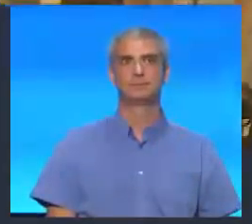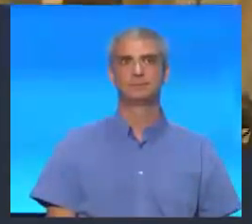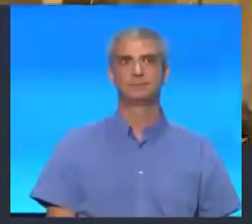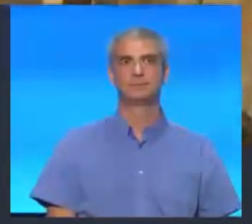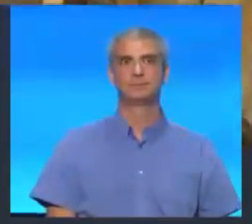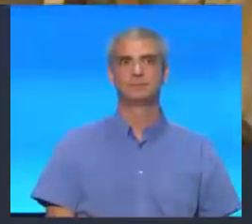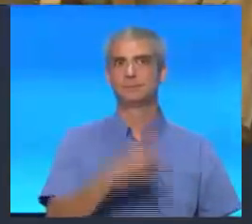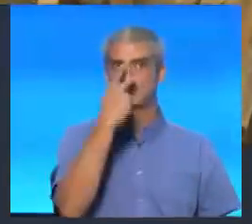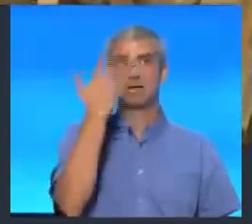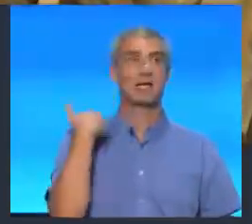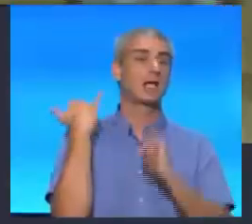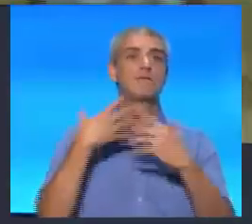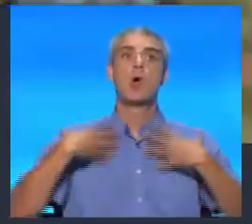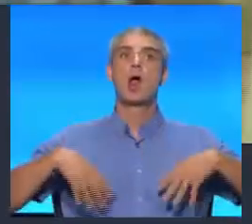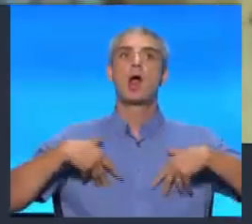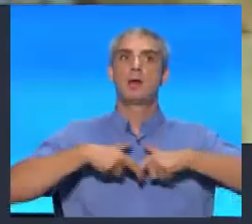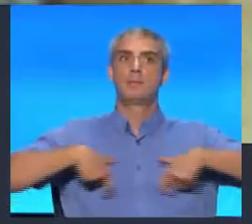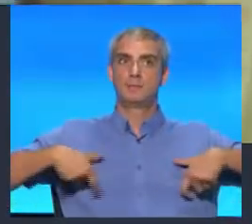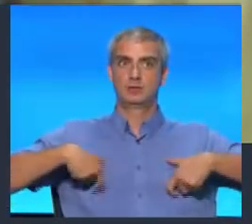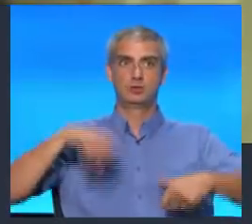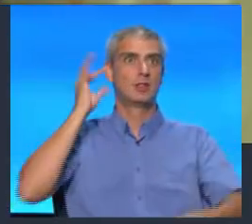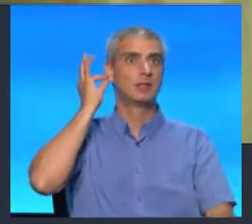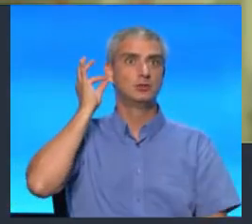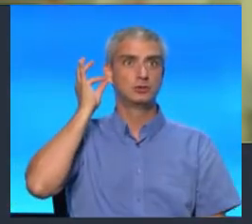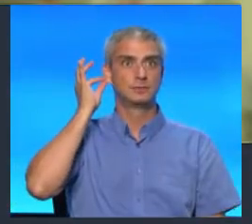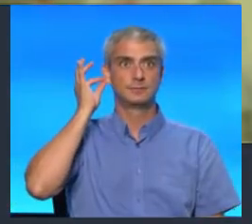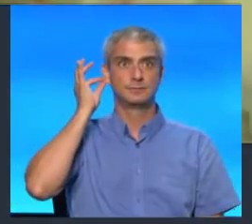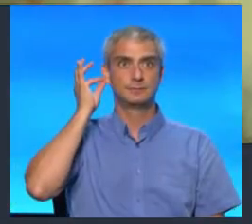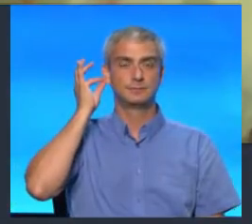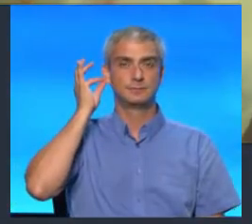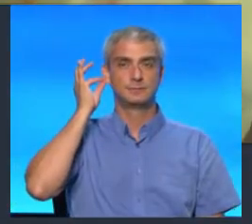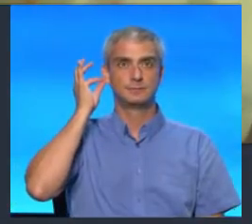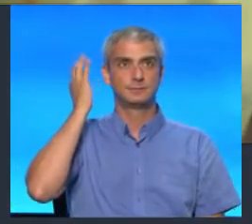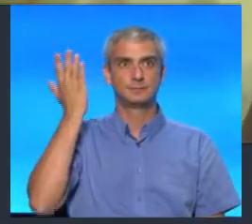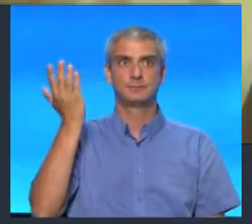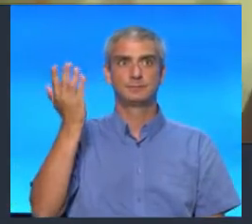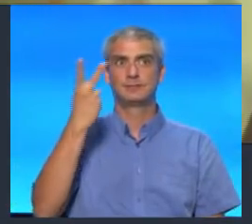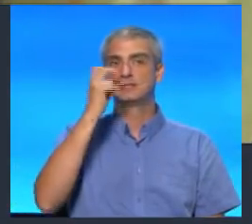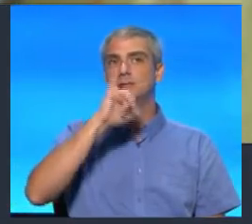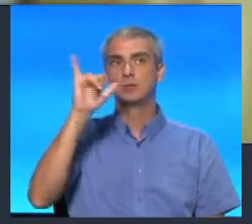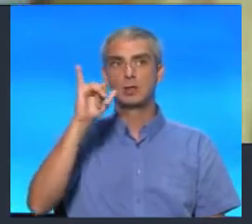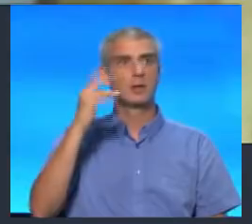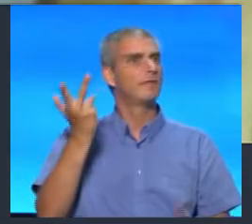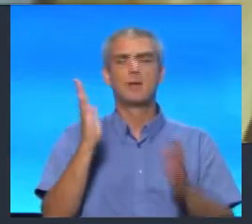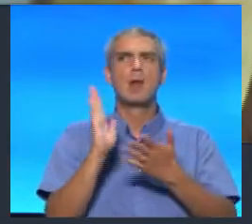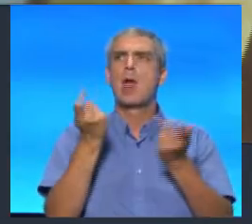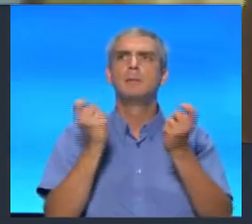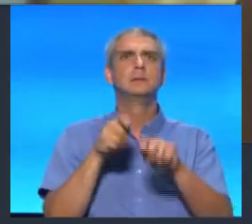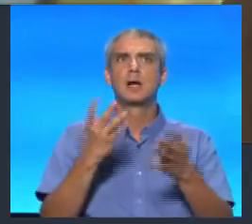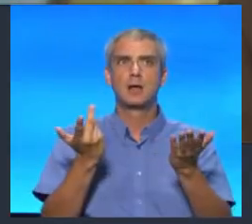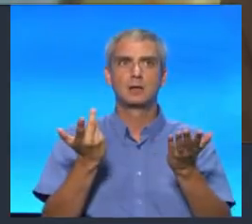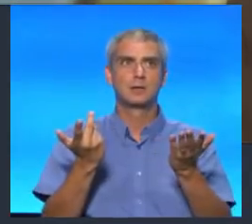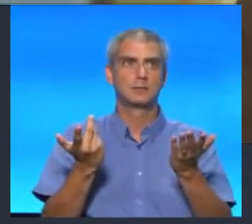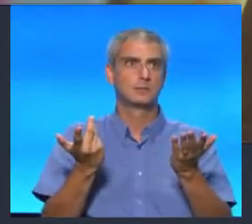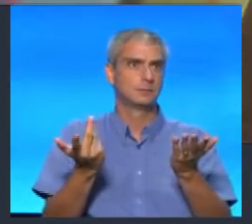פה הייתה לי יבוא של הלבשה תחתונה, לנשים. זה 20 שנה. ולמה החלטת לסגור